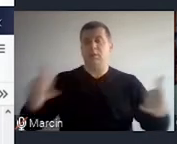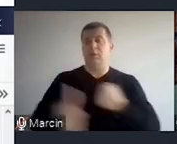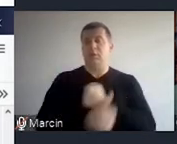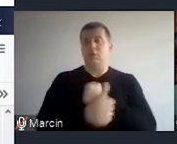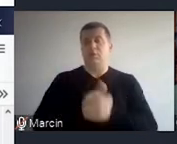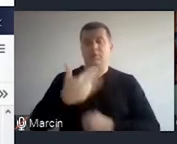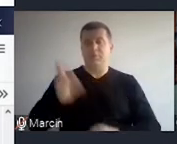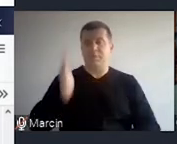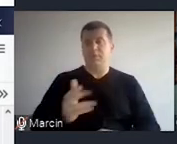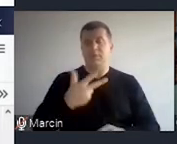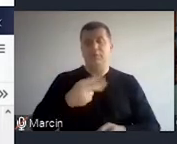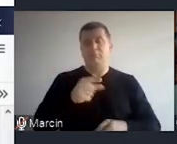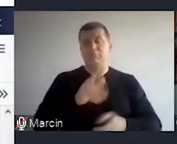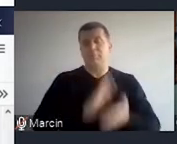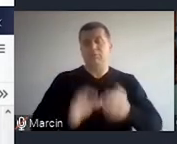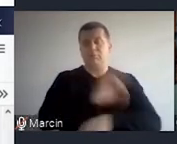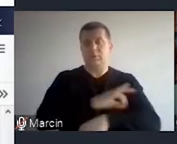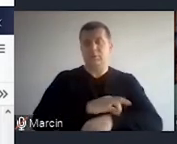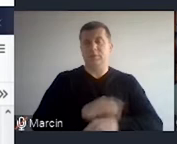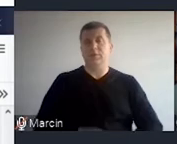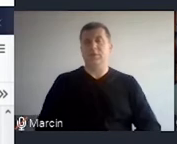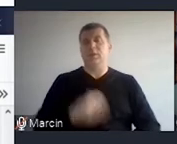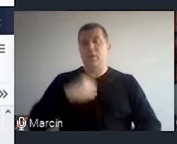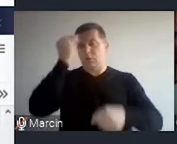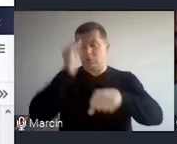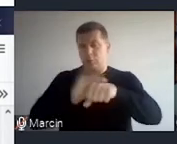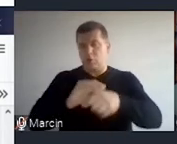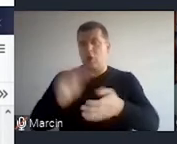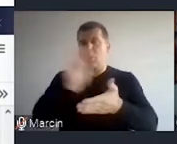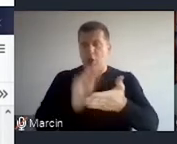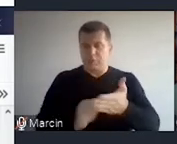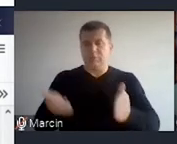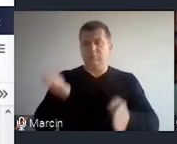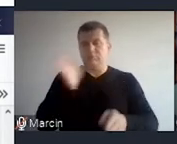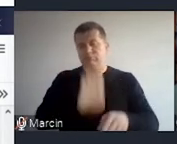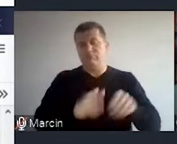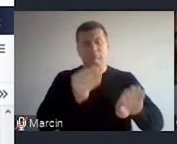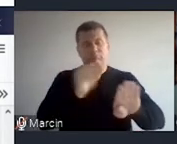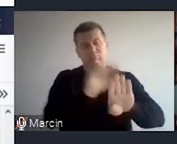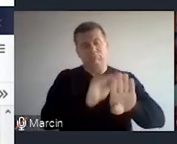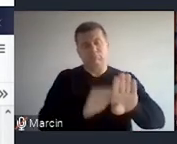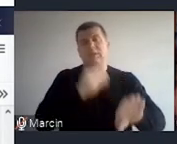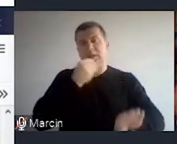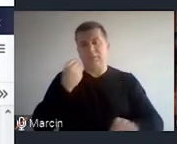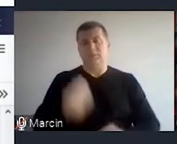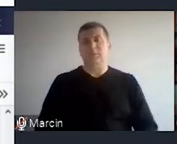dokumentami nieprojektowymi. Dlatego sugerowałbym, żeby jednak opisywać te dokumenty.